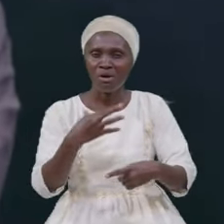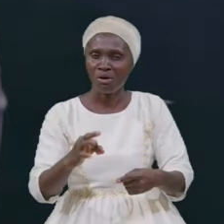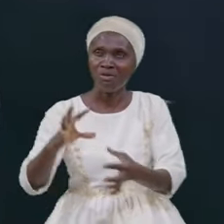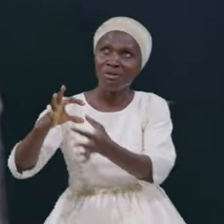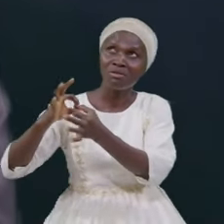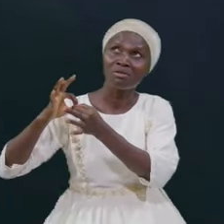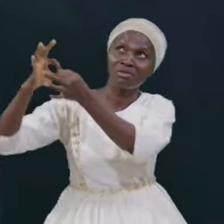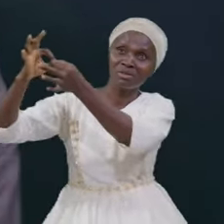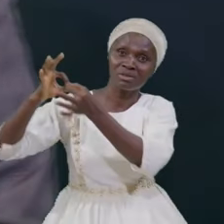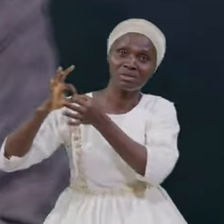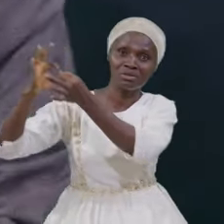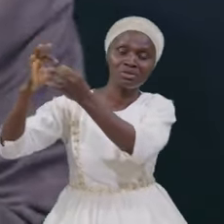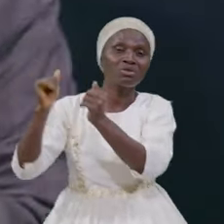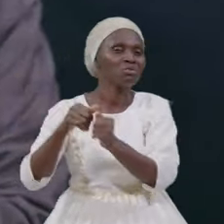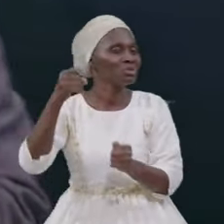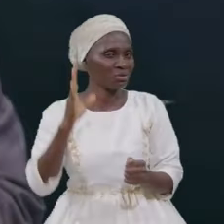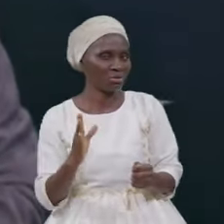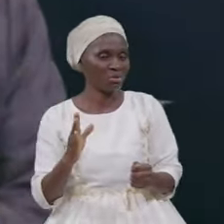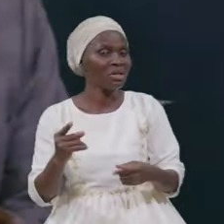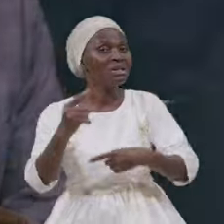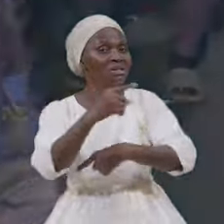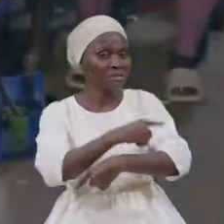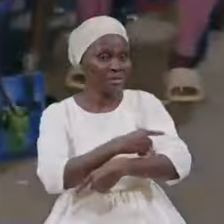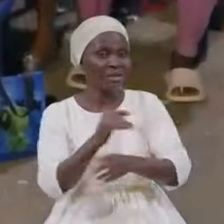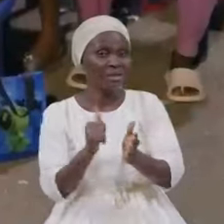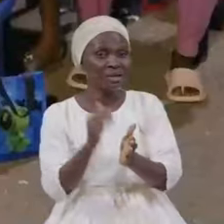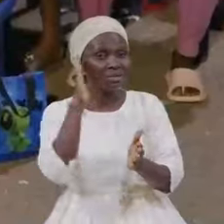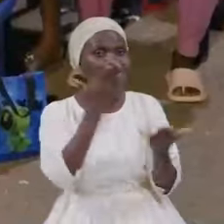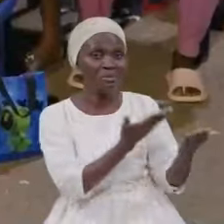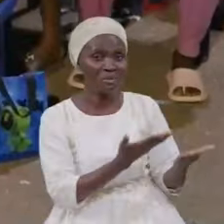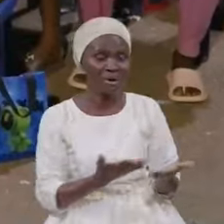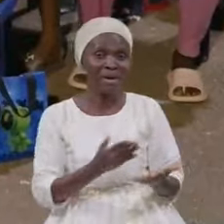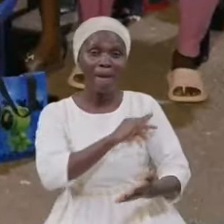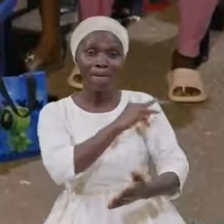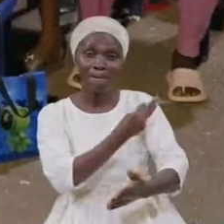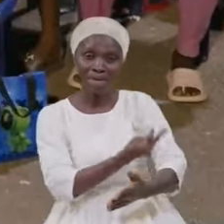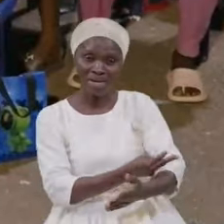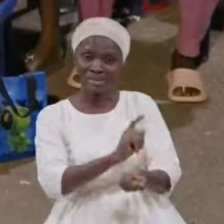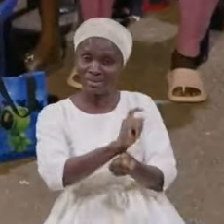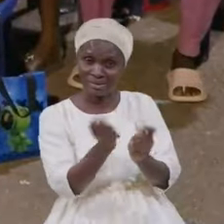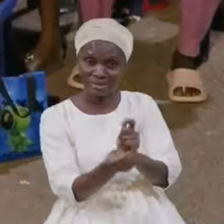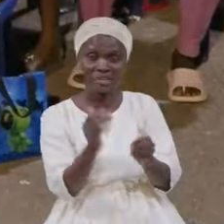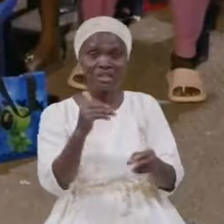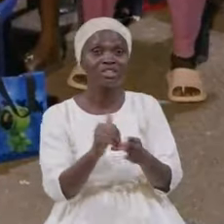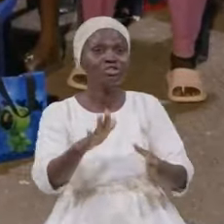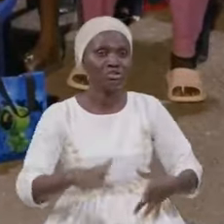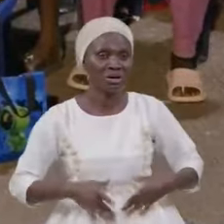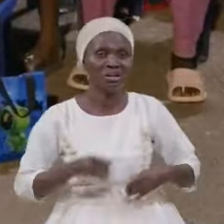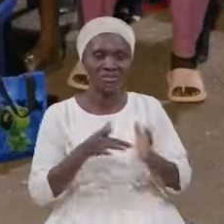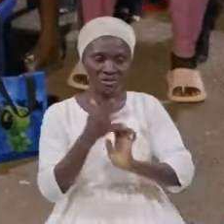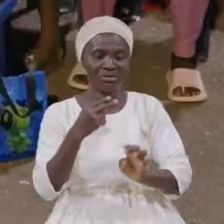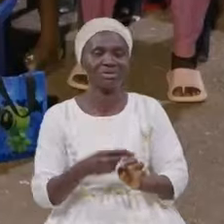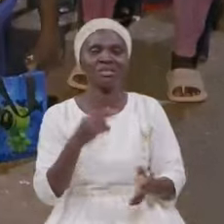de grands changements puissants dans ta vie au nom de Jésus. Il y a 3 choses à voir.